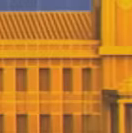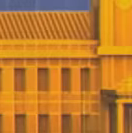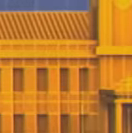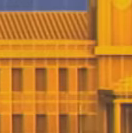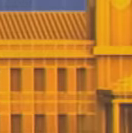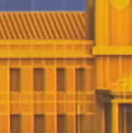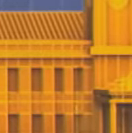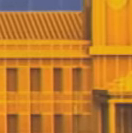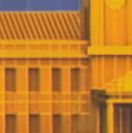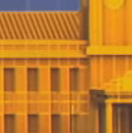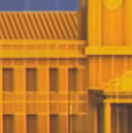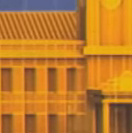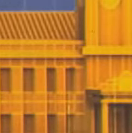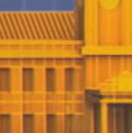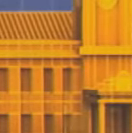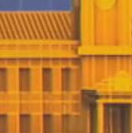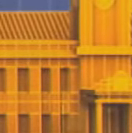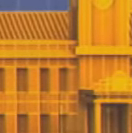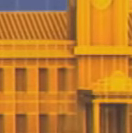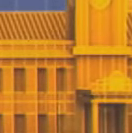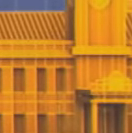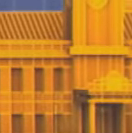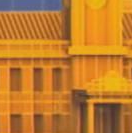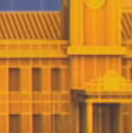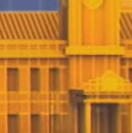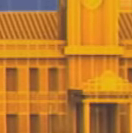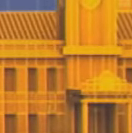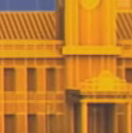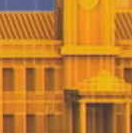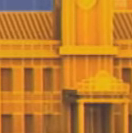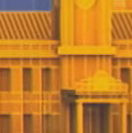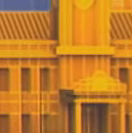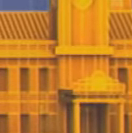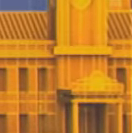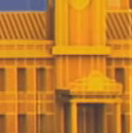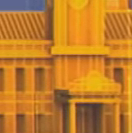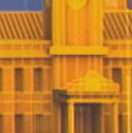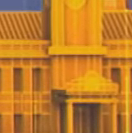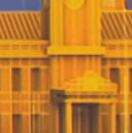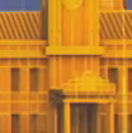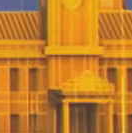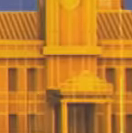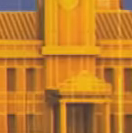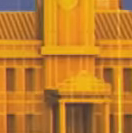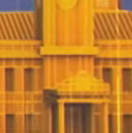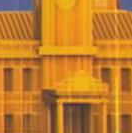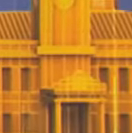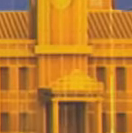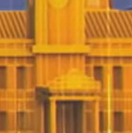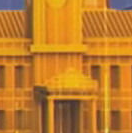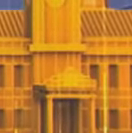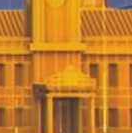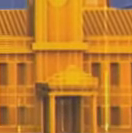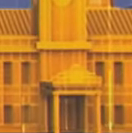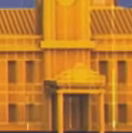Assalamualaikum dan salam sejahtera. Berita Wilayah 8 Julai 2021 bersama saya Farhan Nabila Fakhrazi. Kami membawakan berita